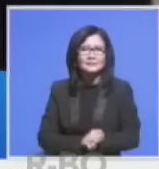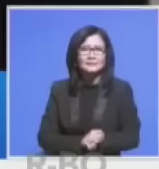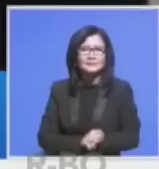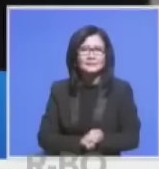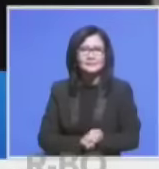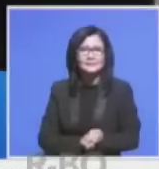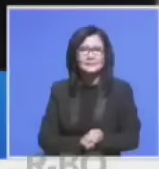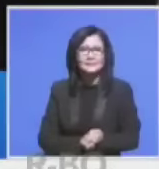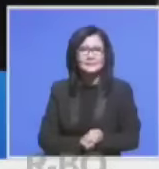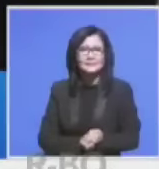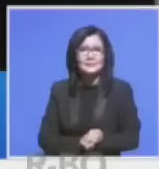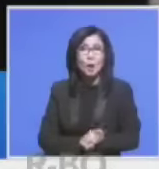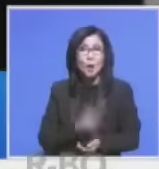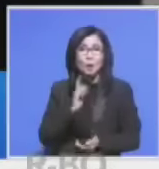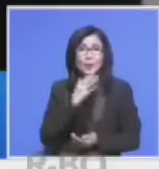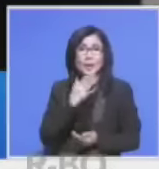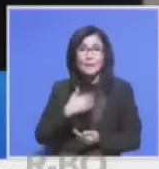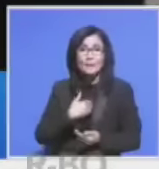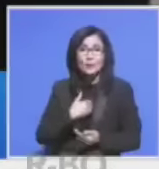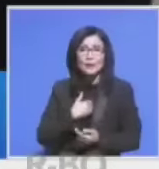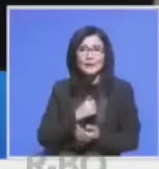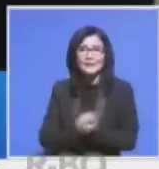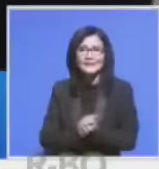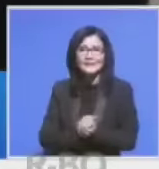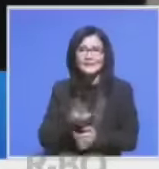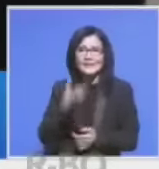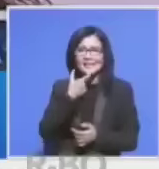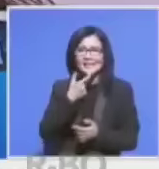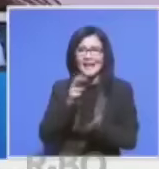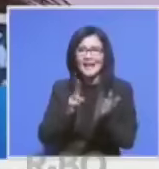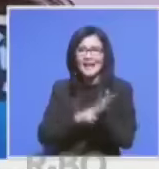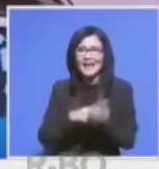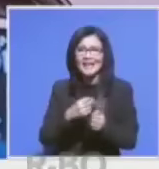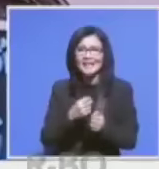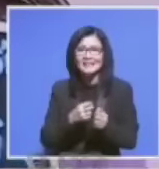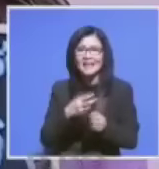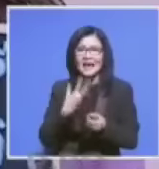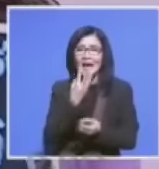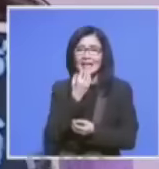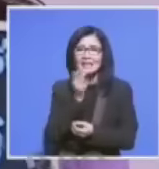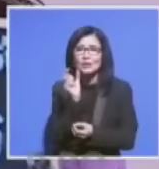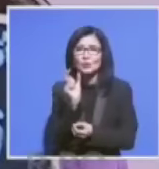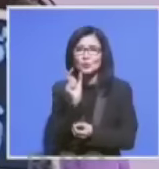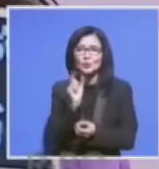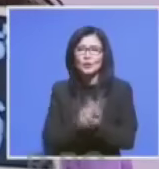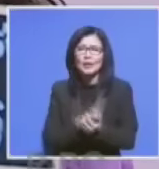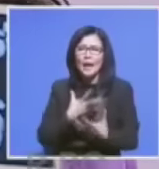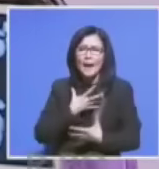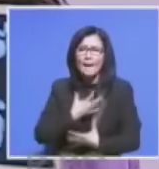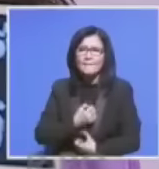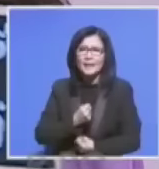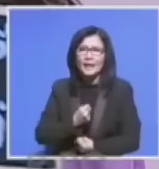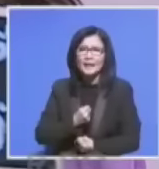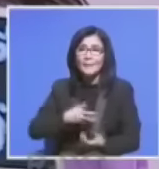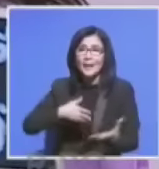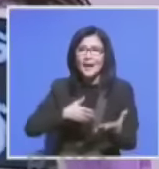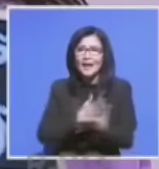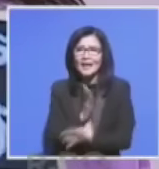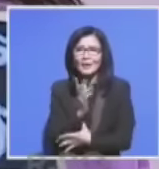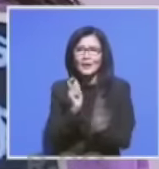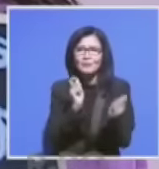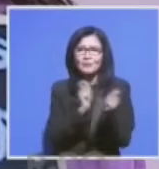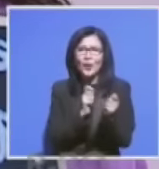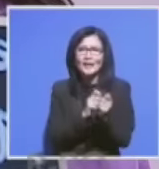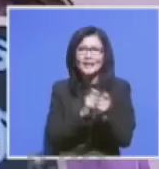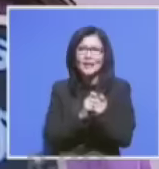Oh ya, bagi sang pemilik, Tart Nasi Uduk bukan cuma proyek mengeruk untung. Ia juga berharap lewat kreasinya ini